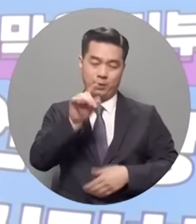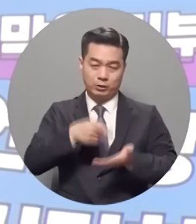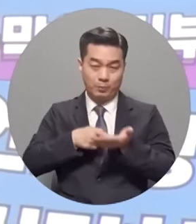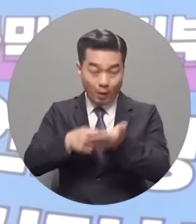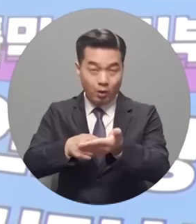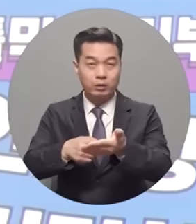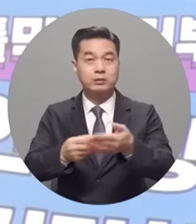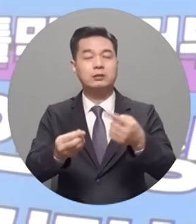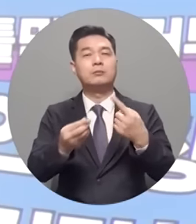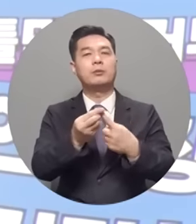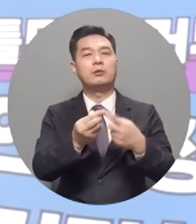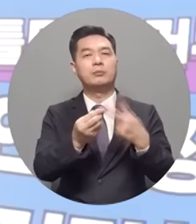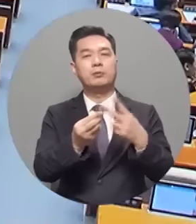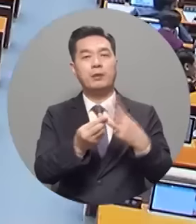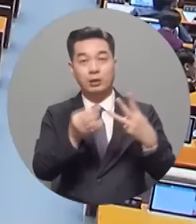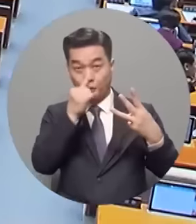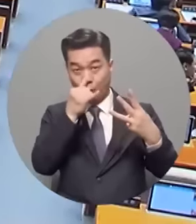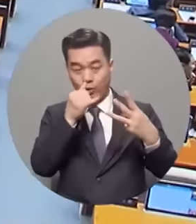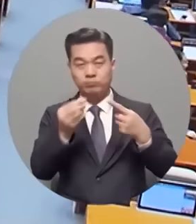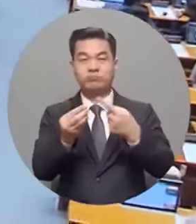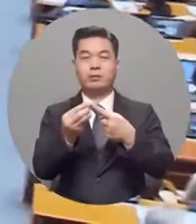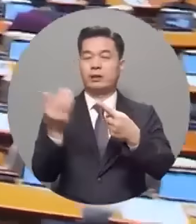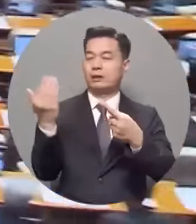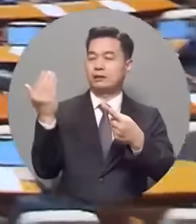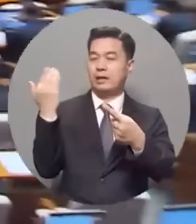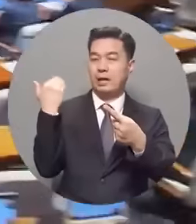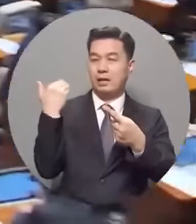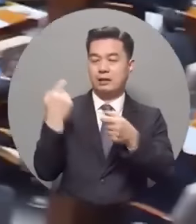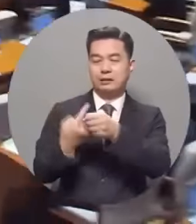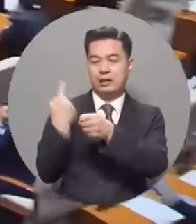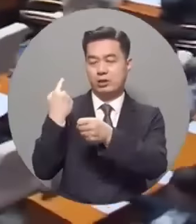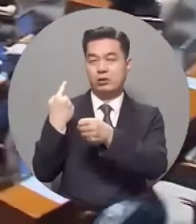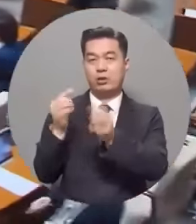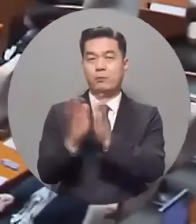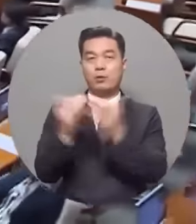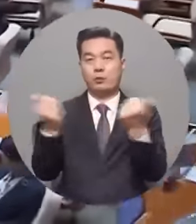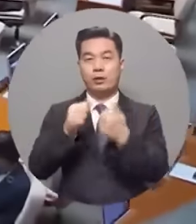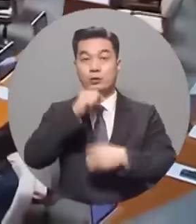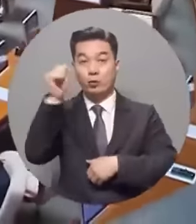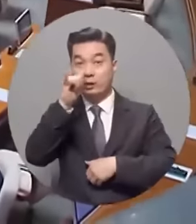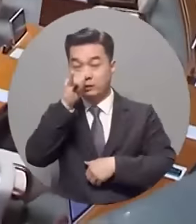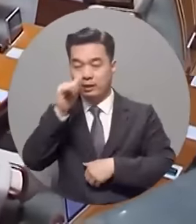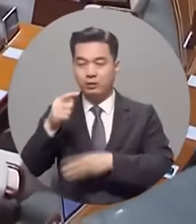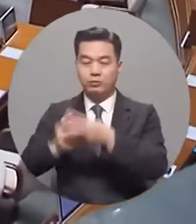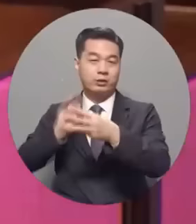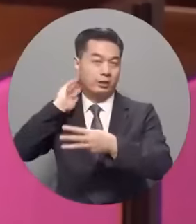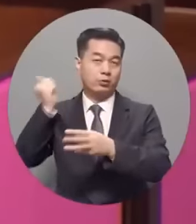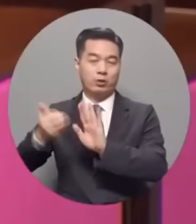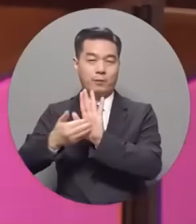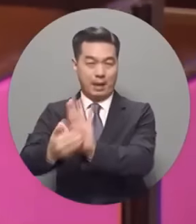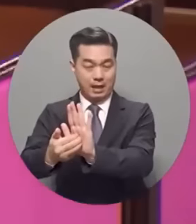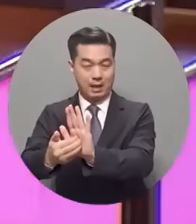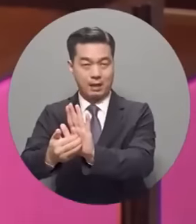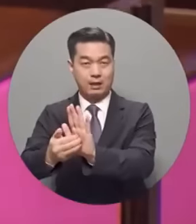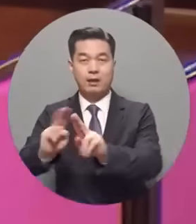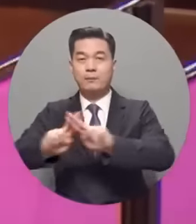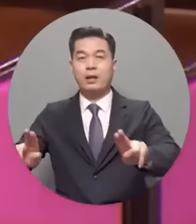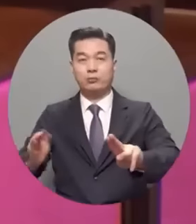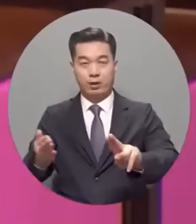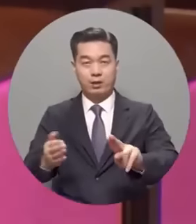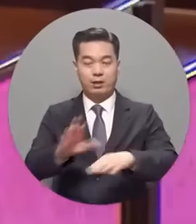가지입니다. 먼저 지난해 본회의에서 통과됐지만 윤석열 대통령의 거부권에 막혀 폐기된 방송